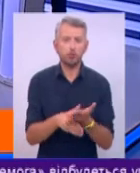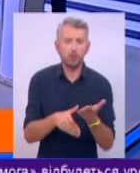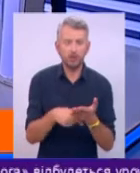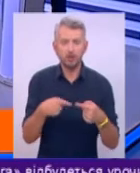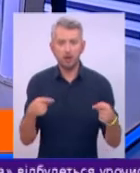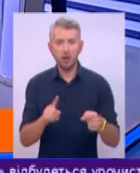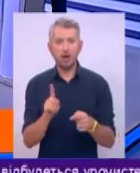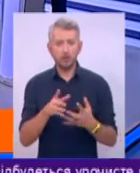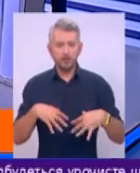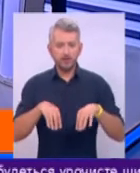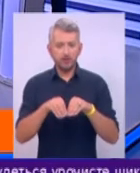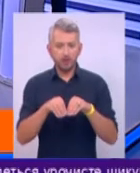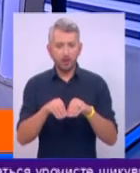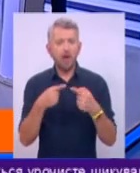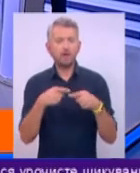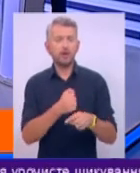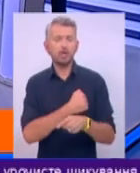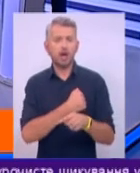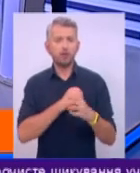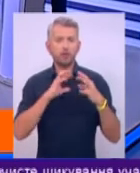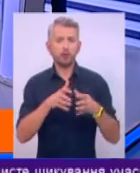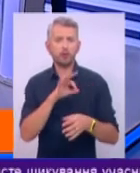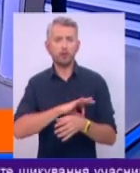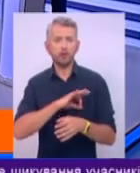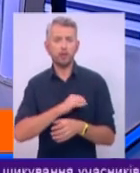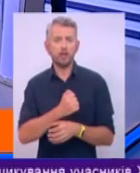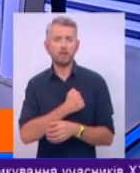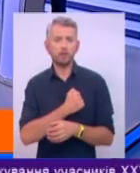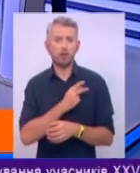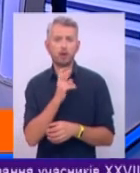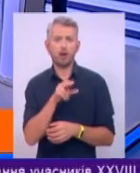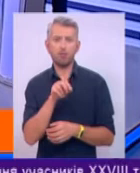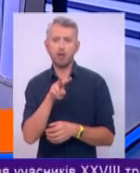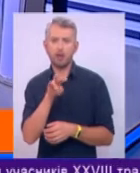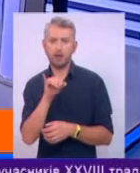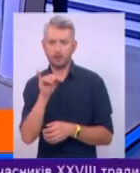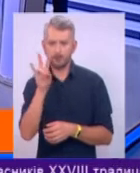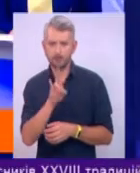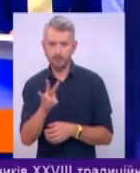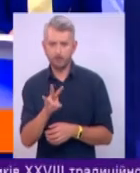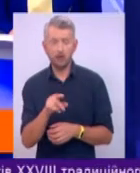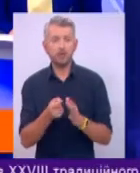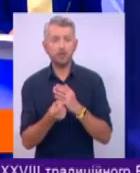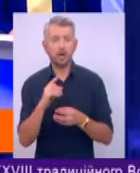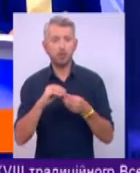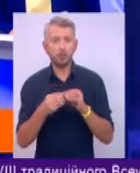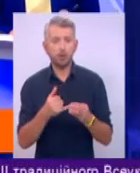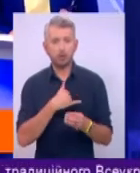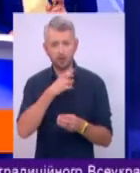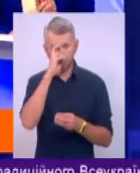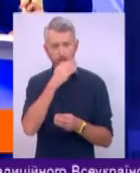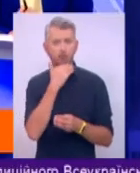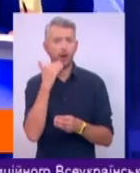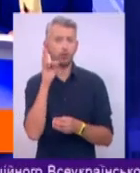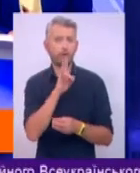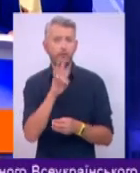але ще є в інших арміях світу, використовуються військові капелани. Але тут виникає проблема, тому що у нас держава багатоконфесійна,